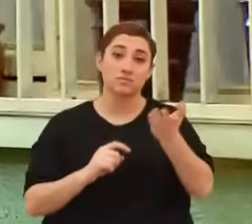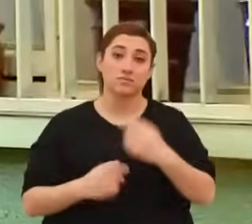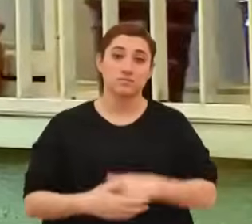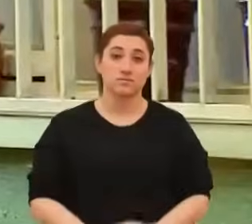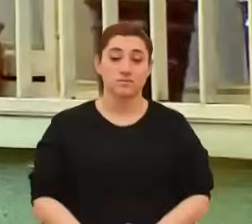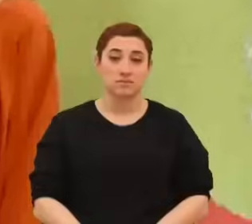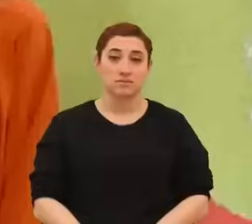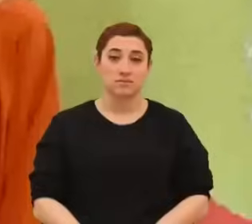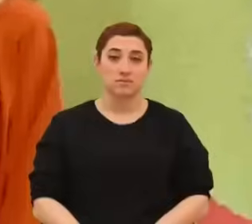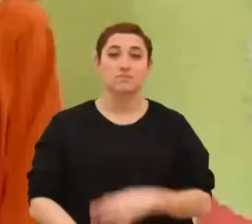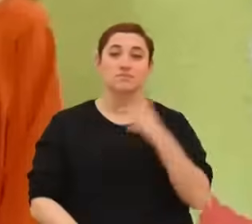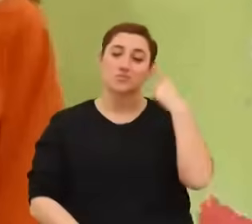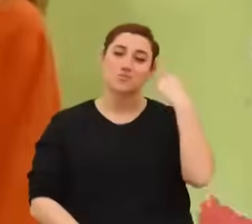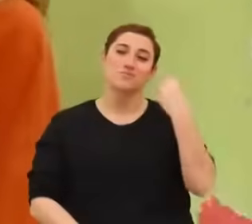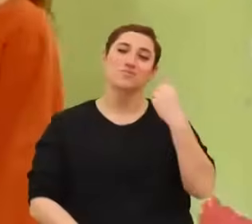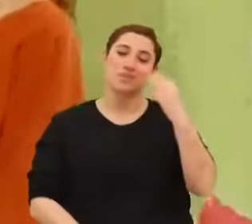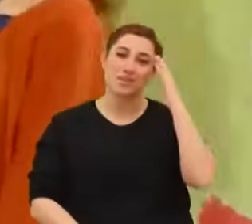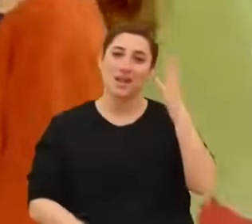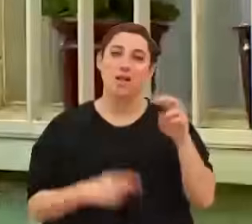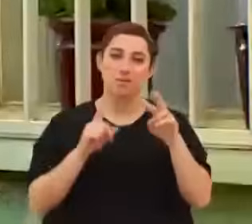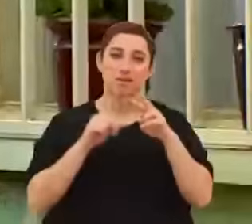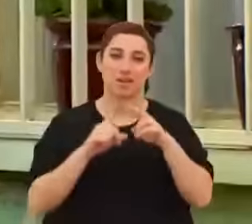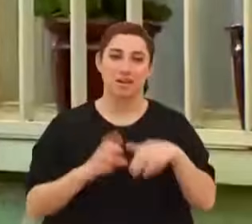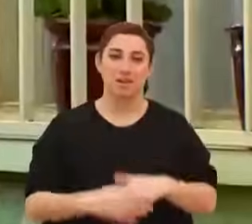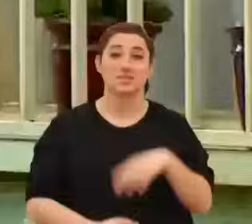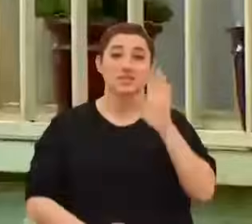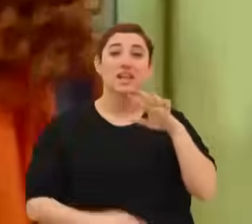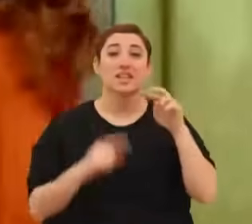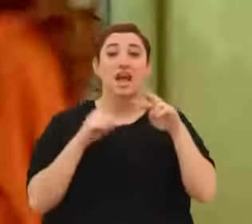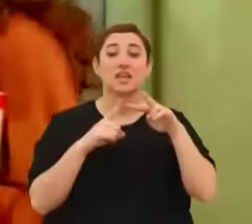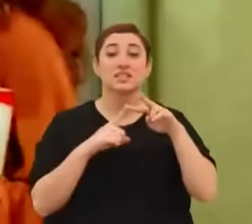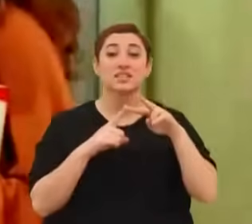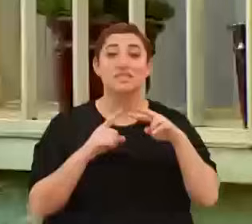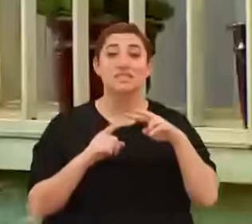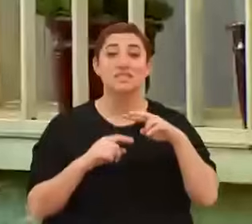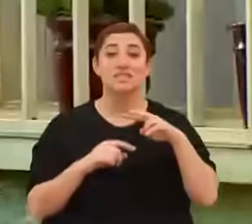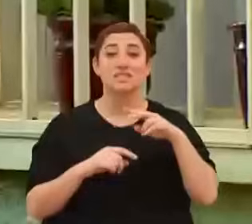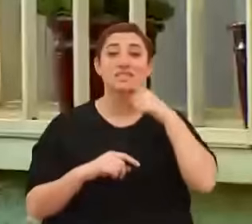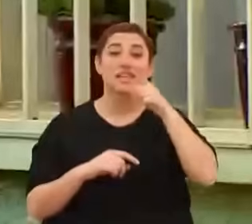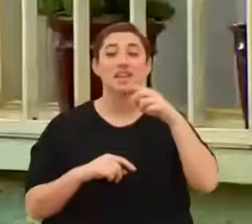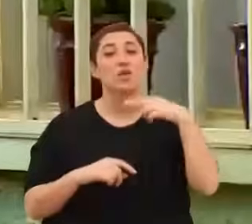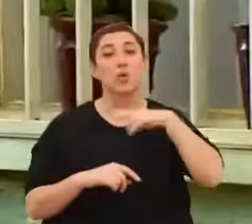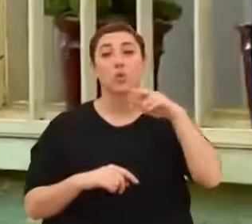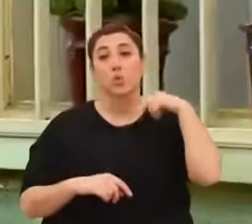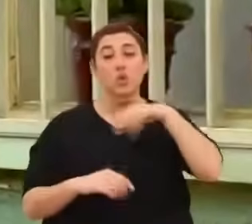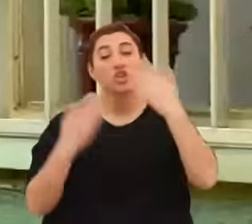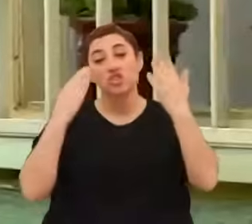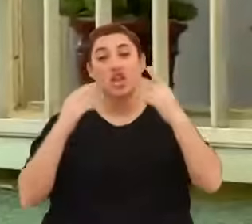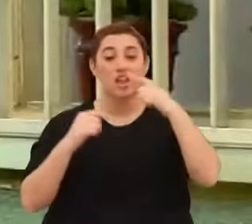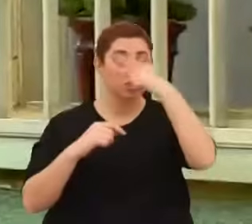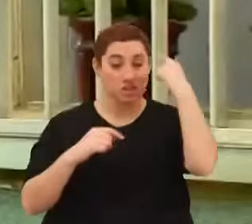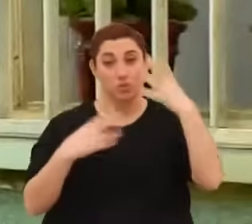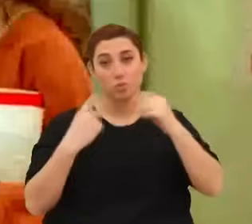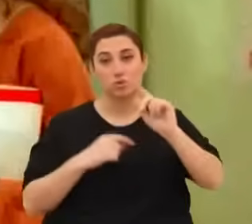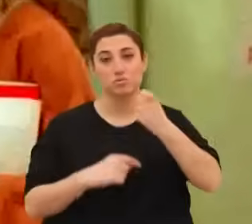kız. Çok düşüncesin, sağ ol be Niyazi. Nazlı, inşallah sen de yolda yürürken bulursun,